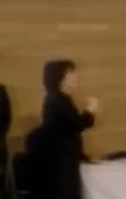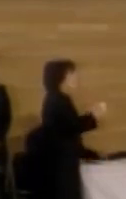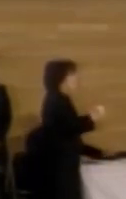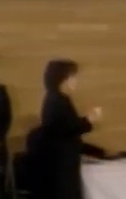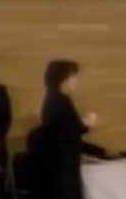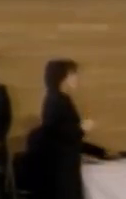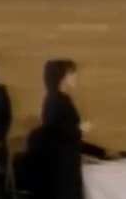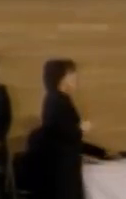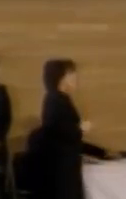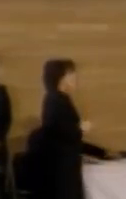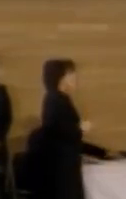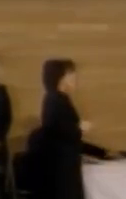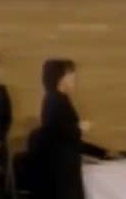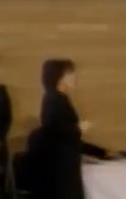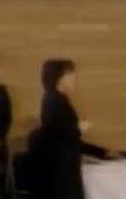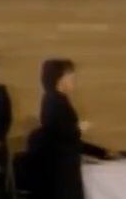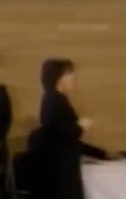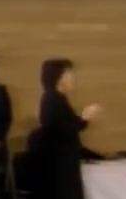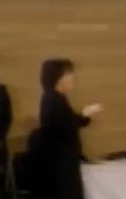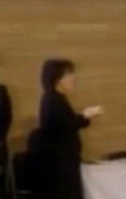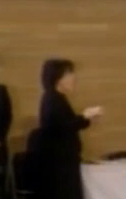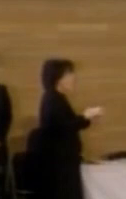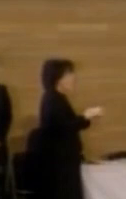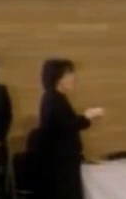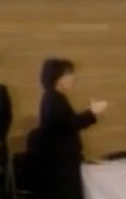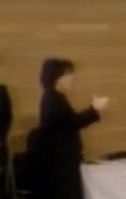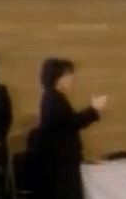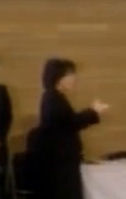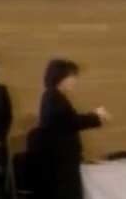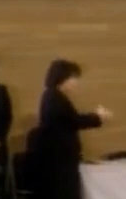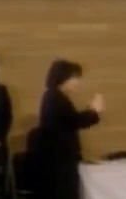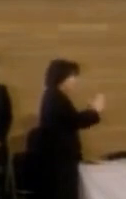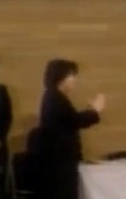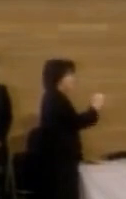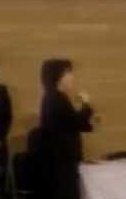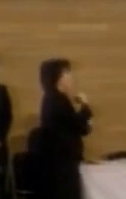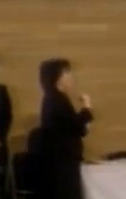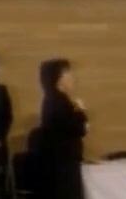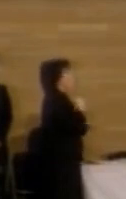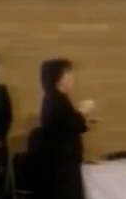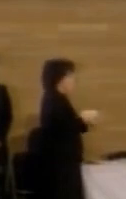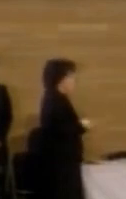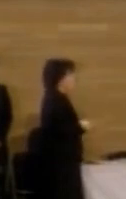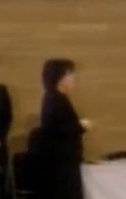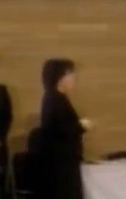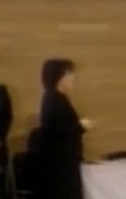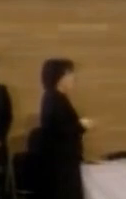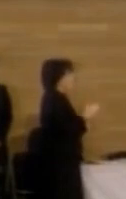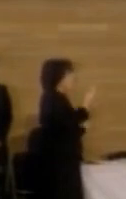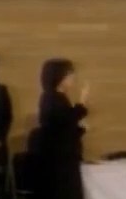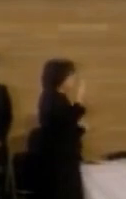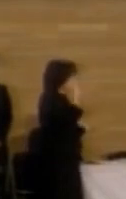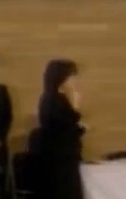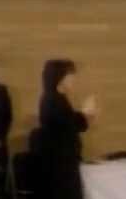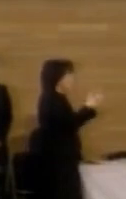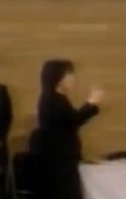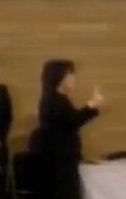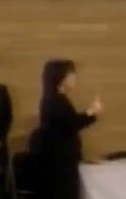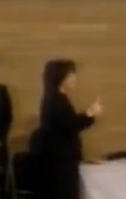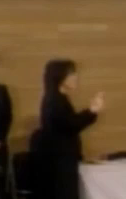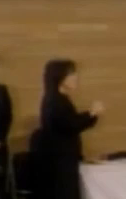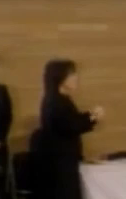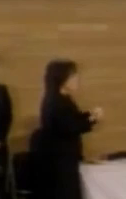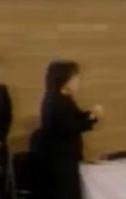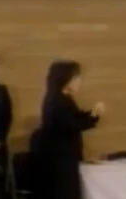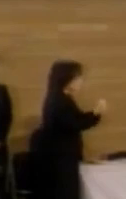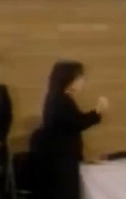今は自宅を再建することができ、少しずつ震災前の生活を取り戻しつつ